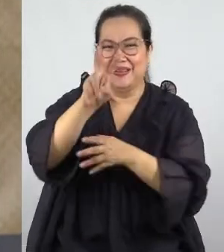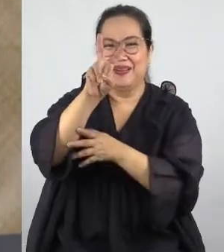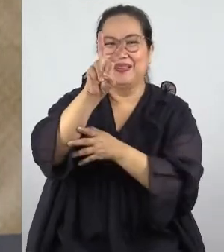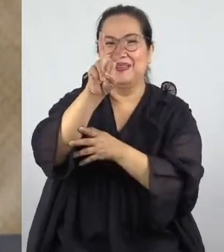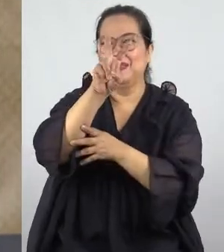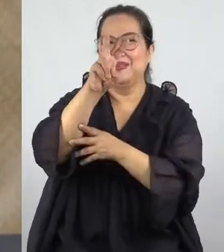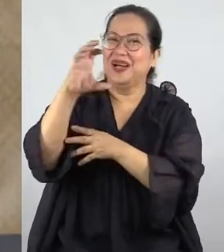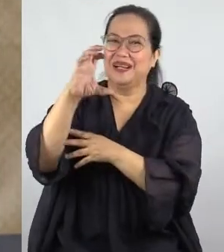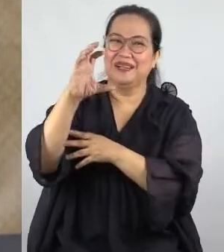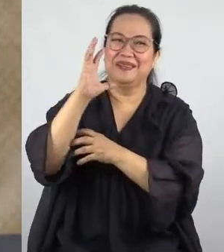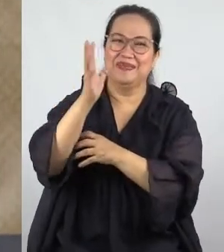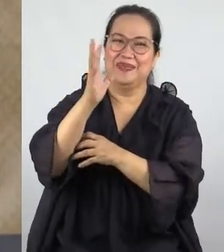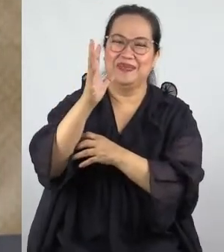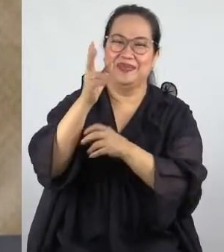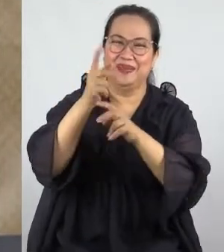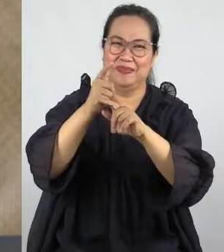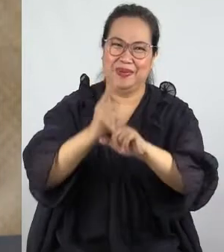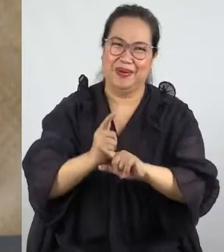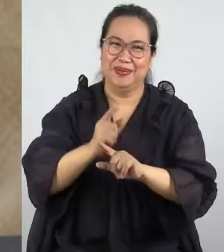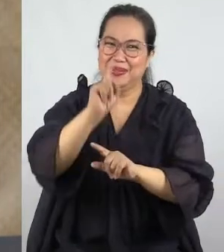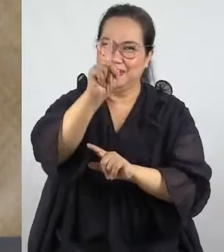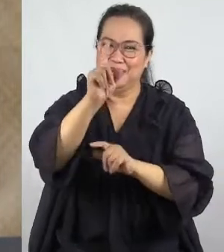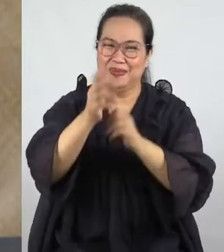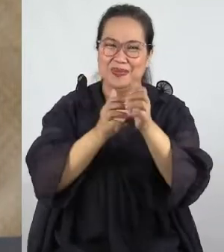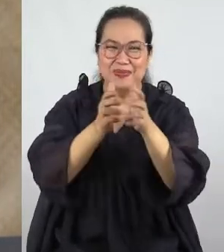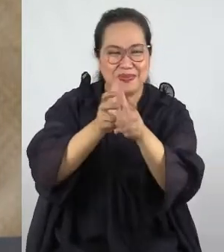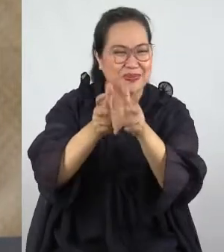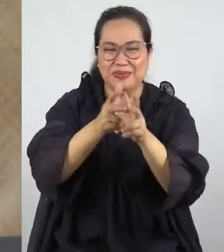pounds. No? Sa isang takbuhan.